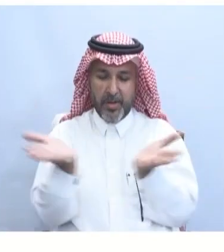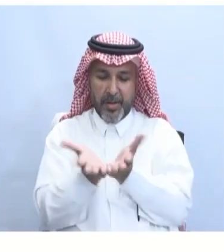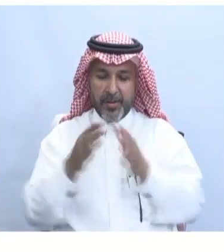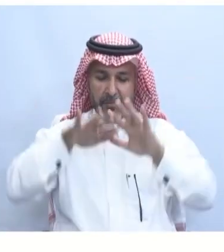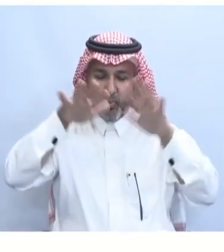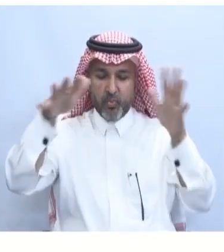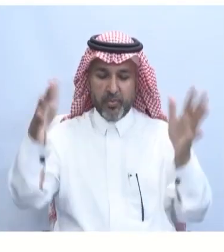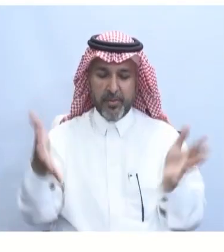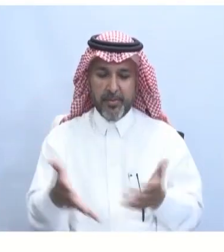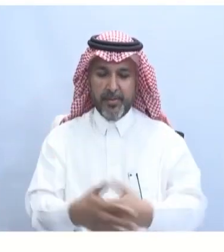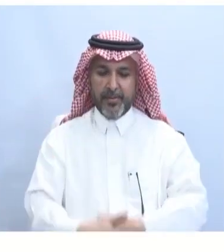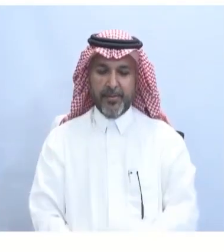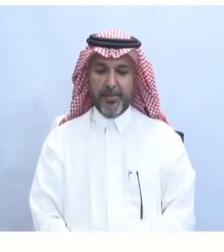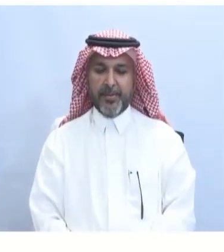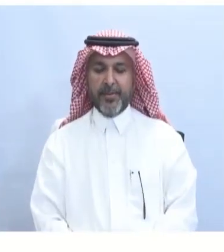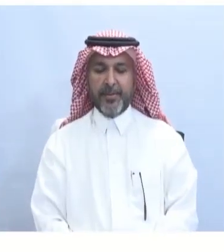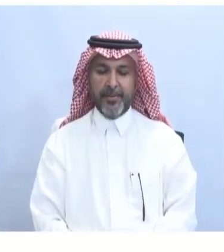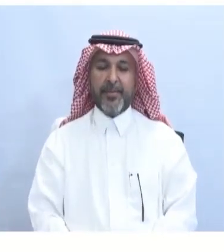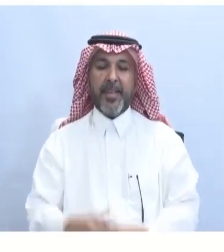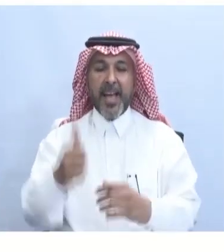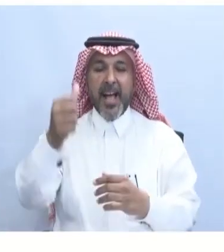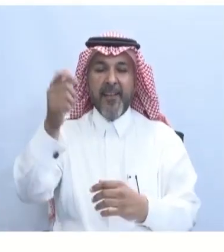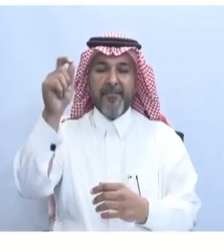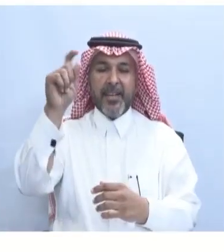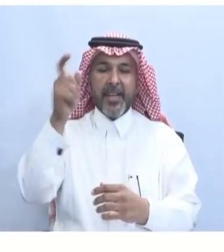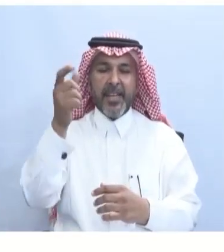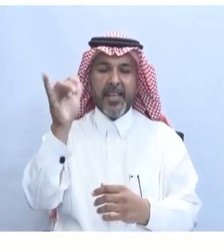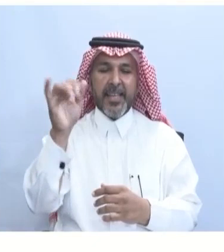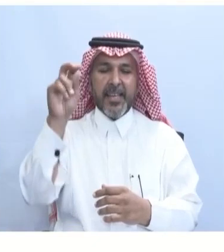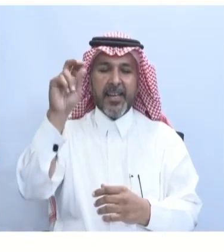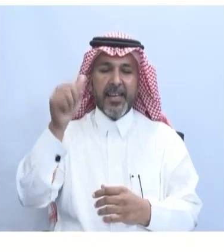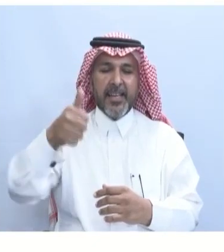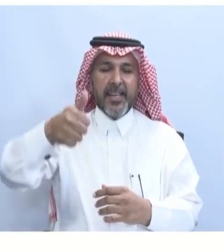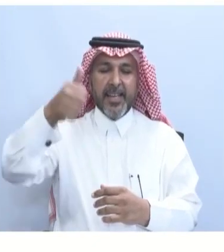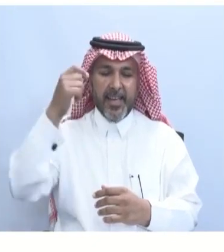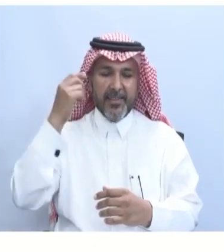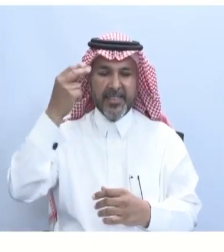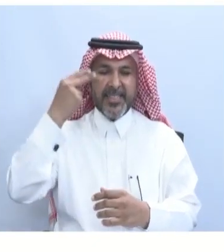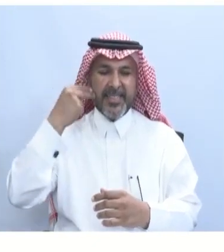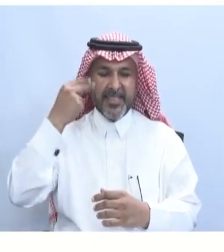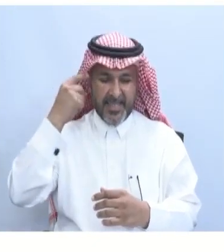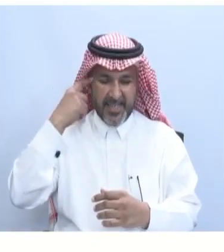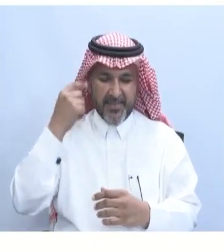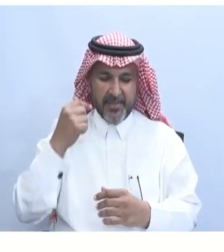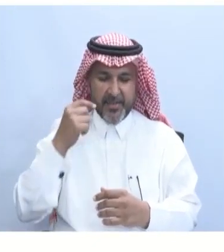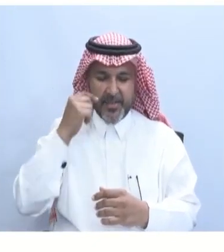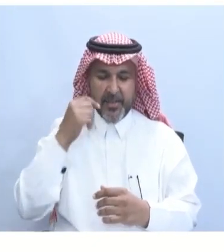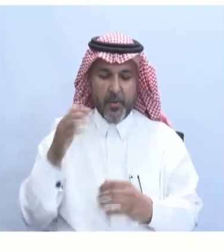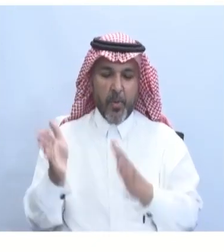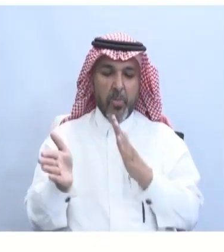الى اين حتى وصلت الى افريقيا وايضا الى اوروبا وايضا وصلت الى اواسط